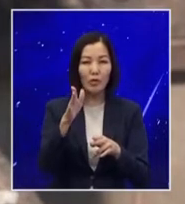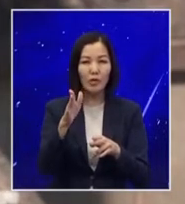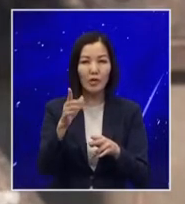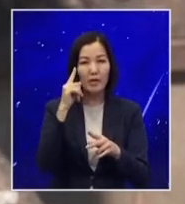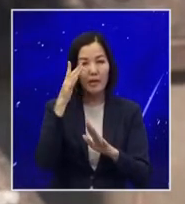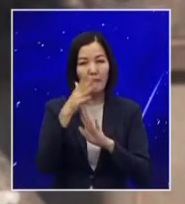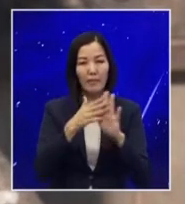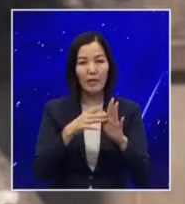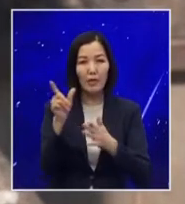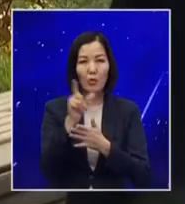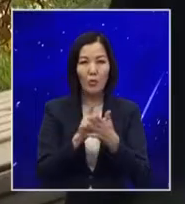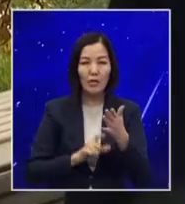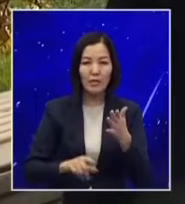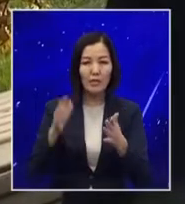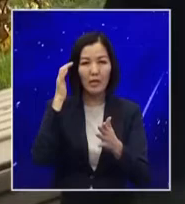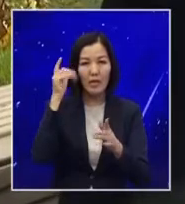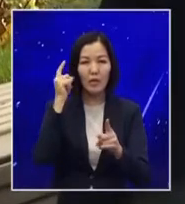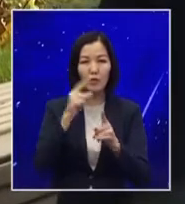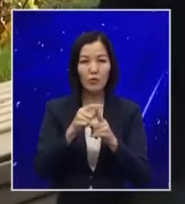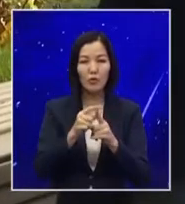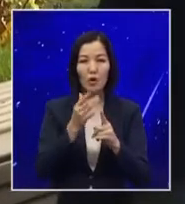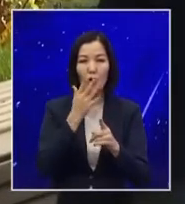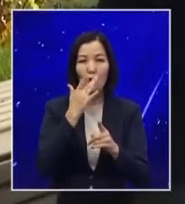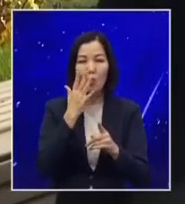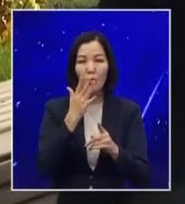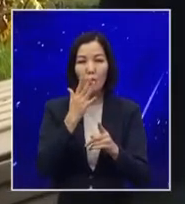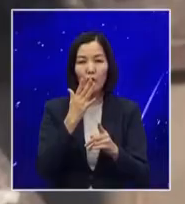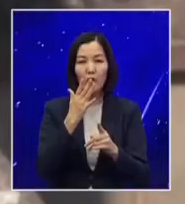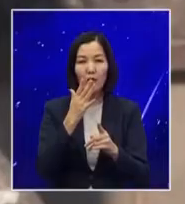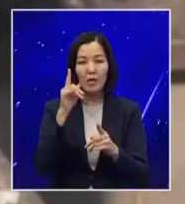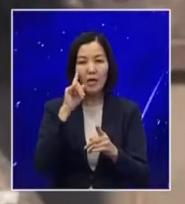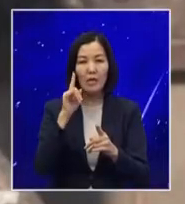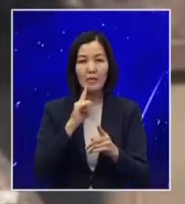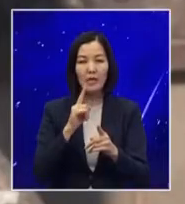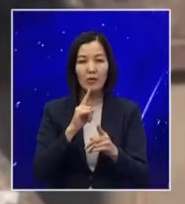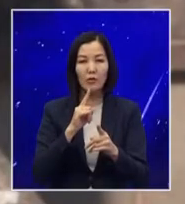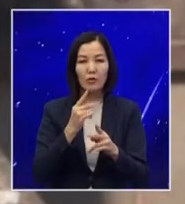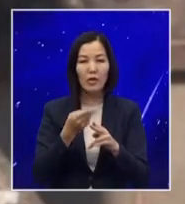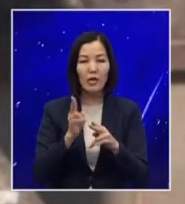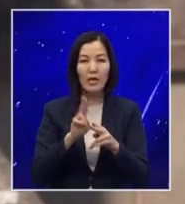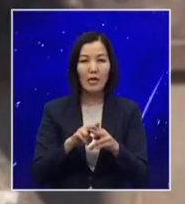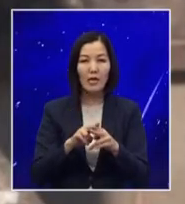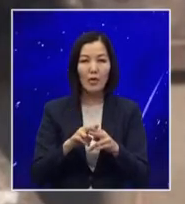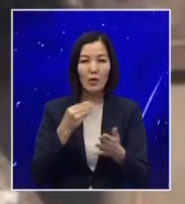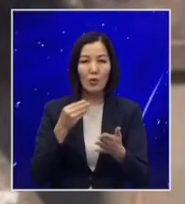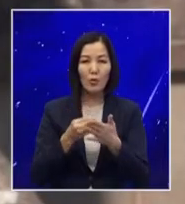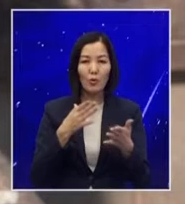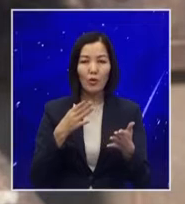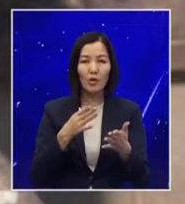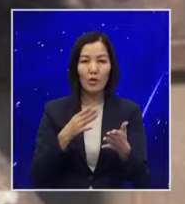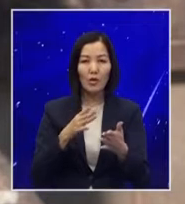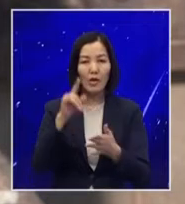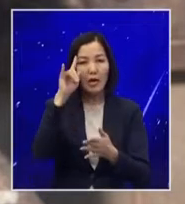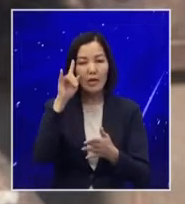Оның өлеңдері мен қара сөздері ұлттық болмысымыздың айнасы. Абай жаңа әдебиетіміздің негізін